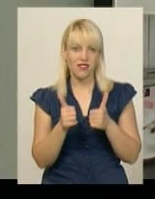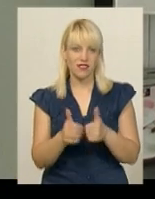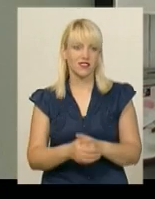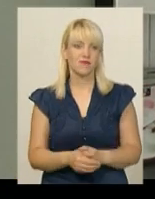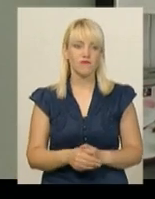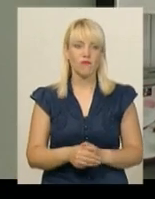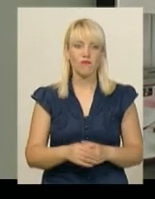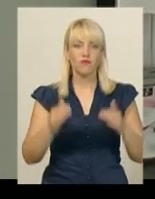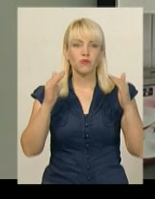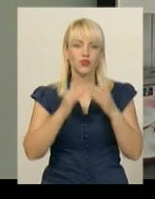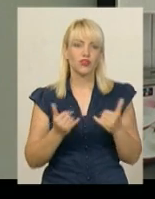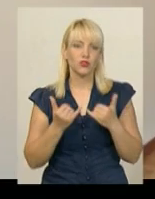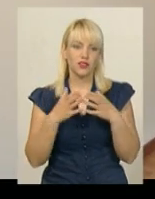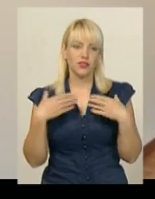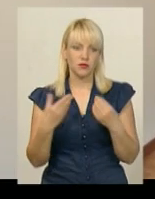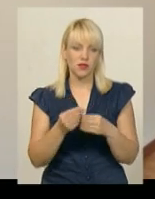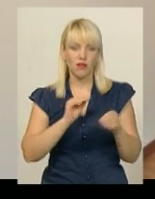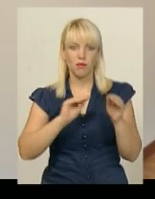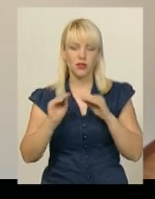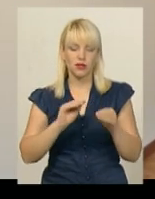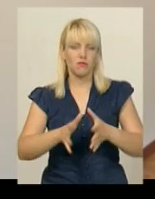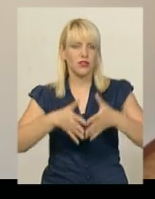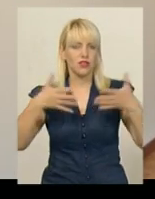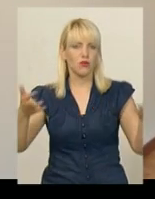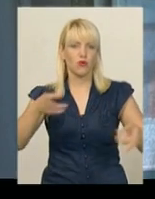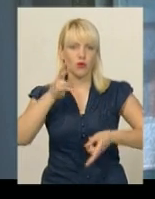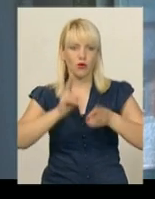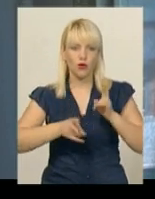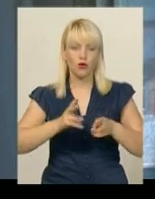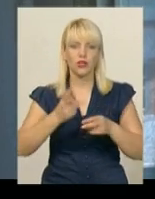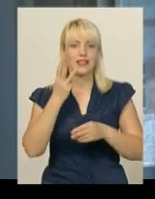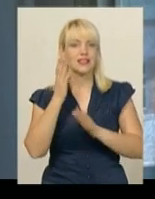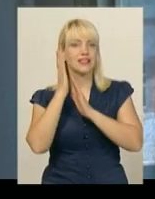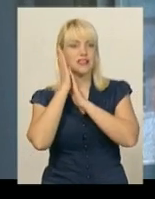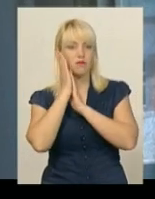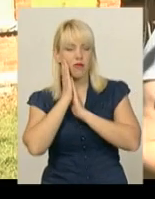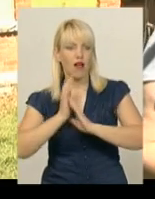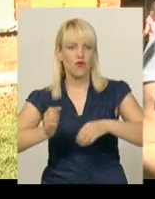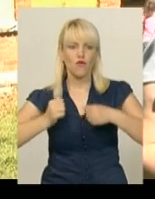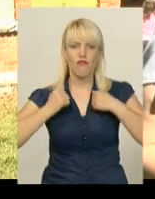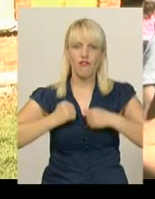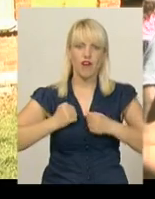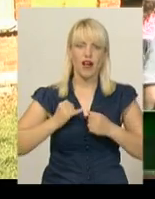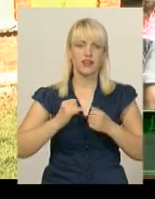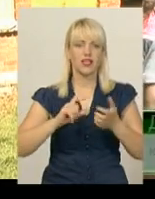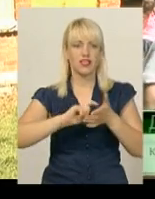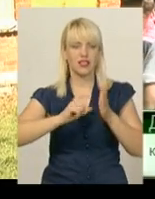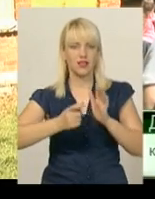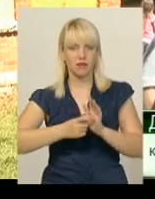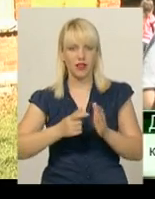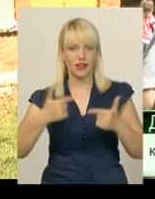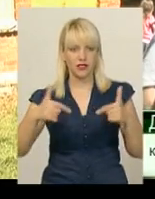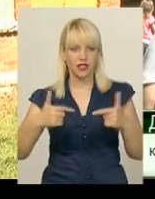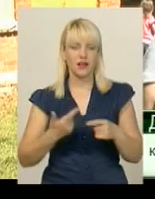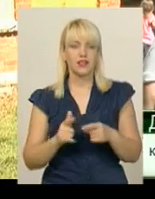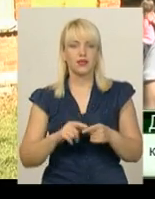У будинку для сім'ї облаштували простору кухню, 3 спальні, вітальню та 2 ванних кімнати. Будинок для родини Юлії Черенкової придбали